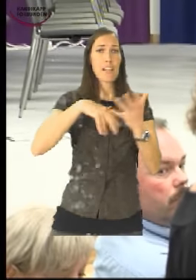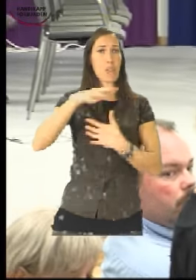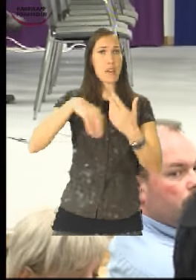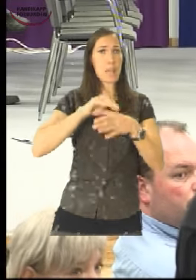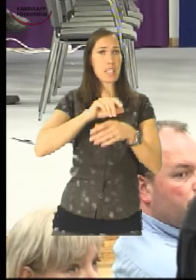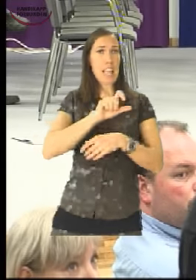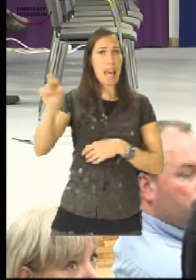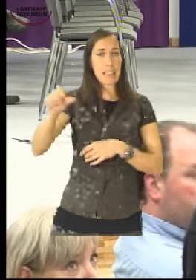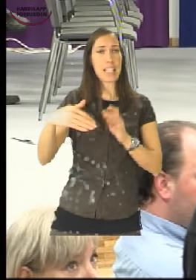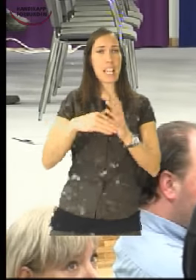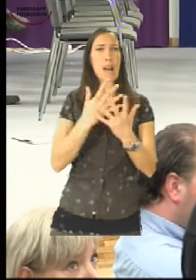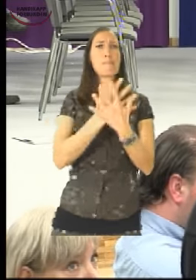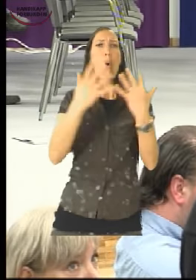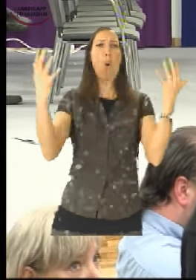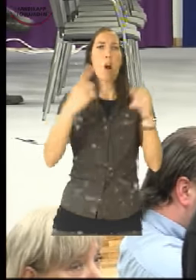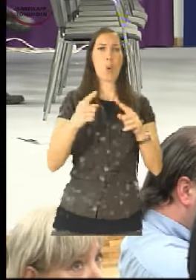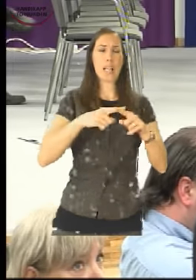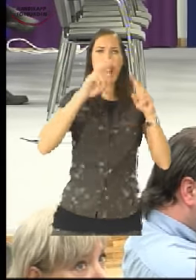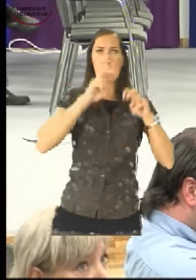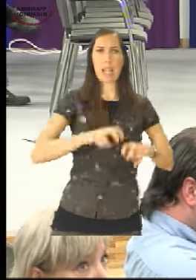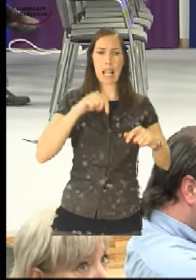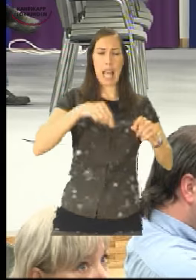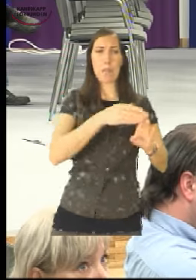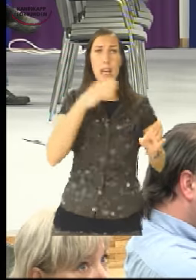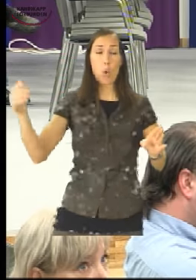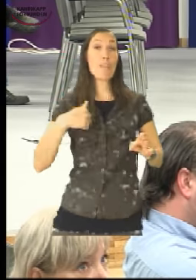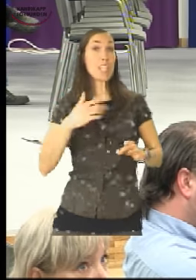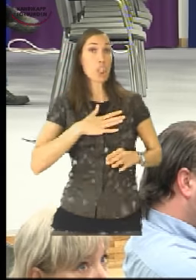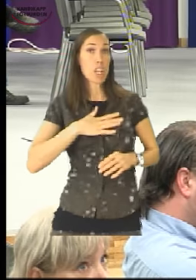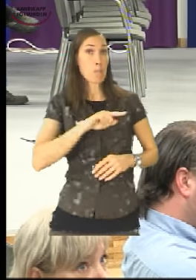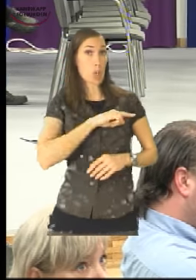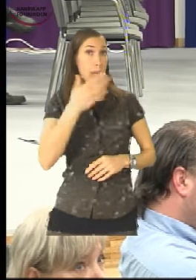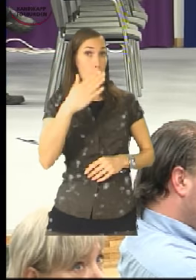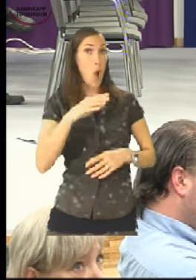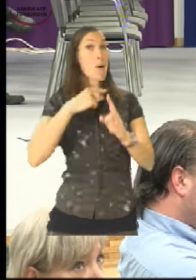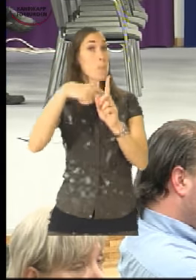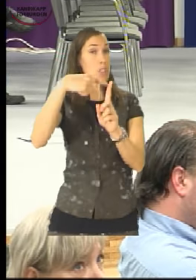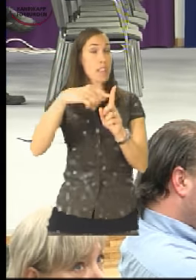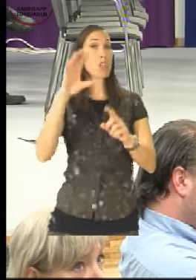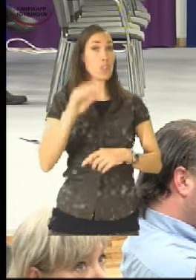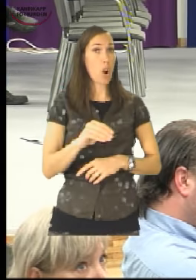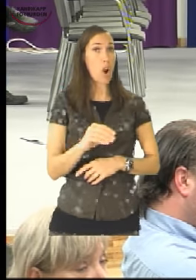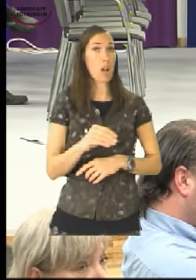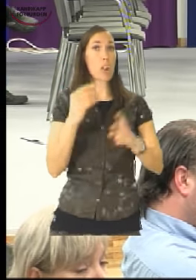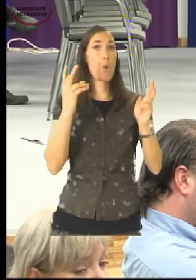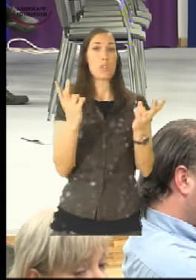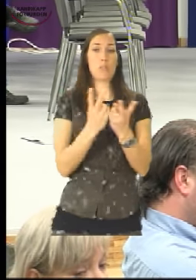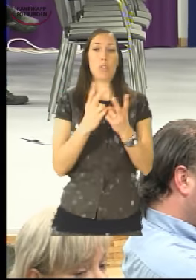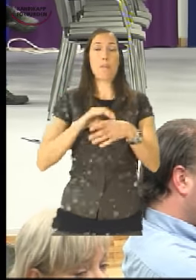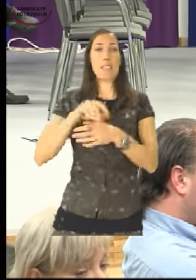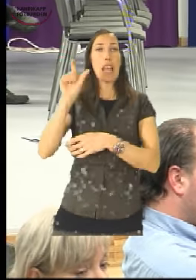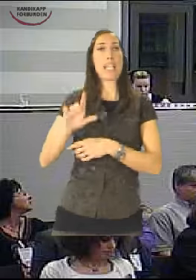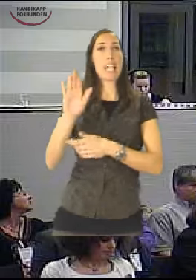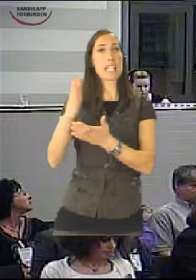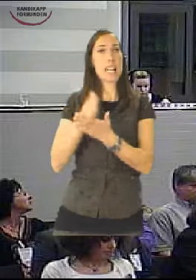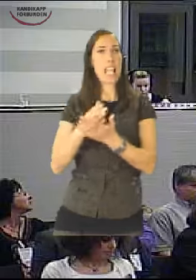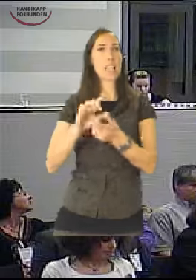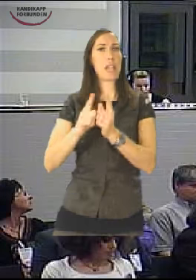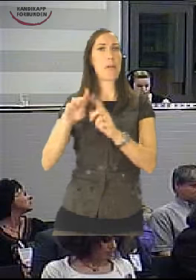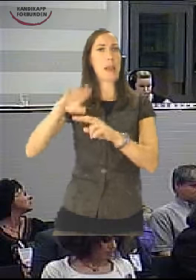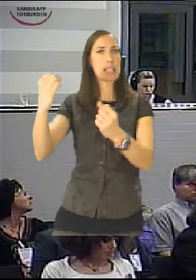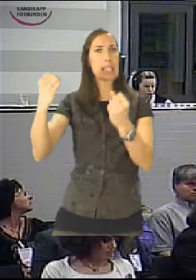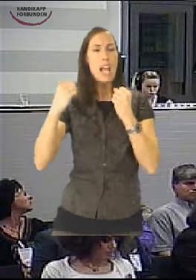i en massa utredningar den här mandatperioden, vilket är jättebra, jättepositivt, och det skulle också stärka patientens rätt. Och sen hänvisar du